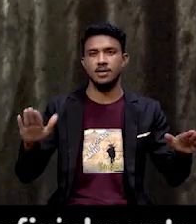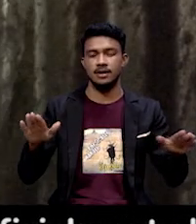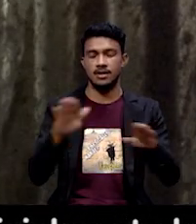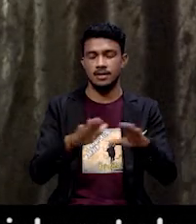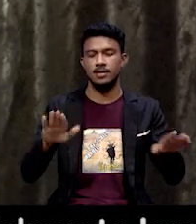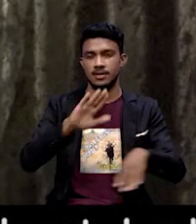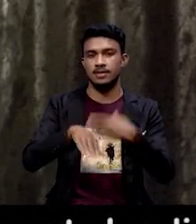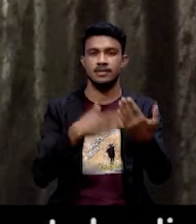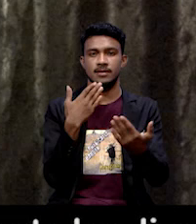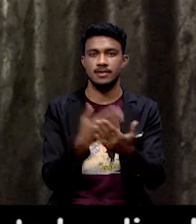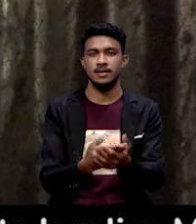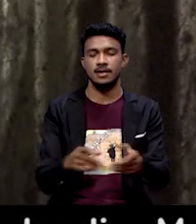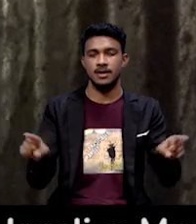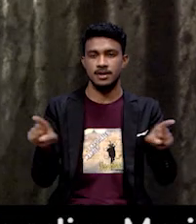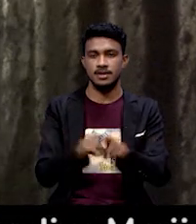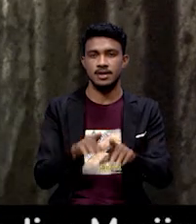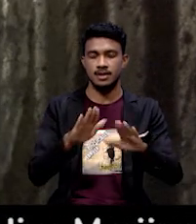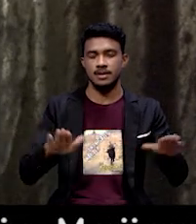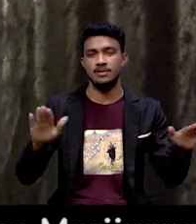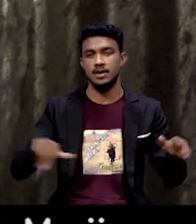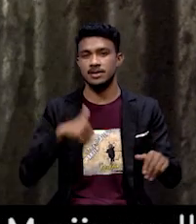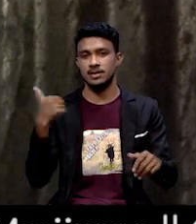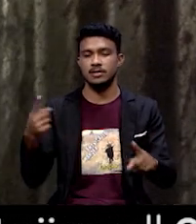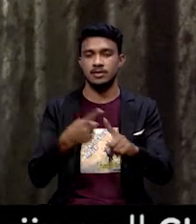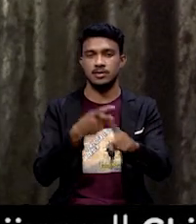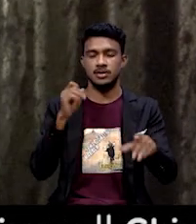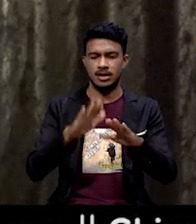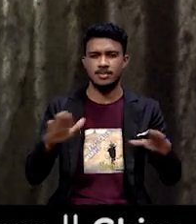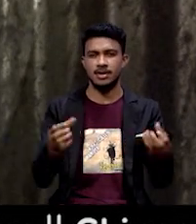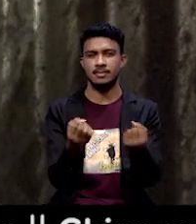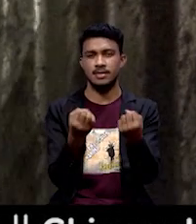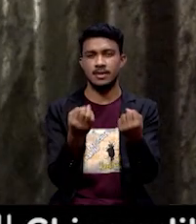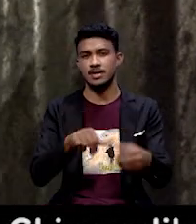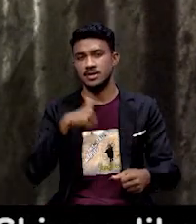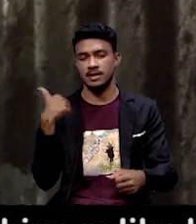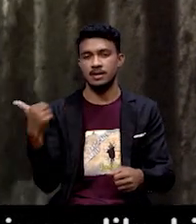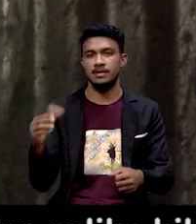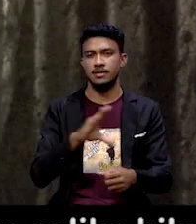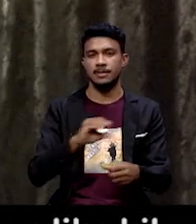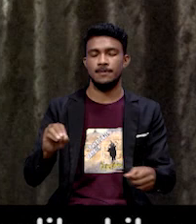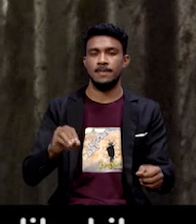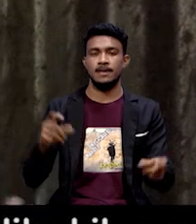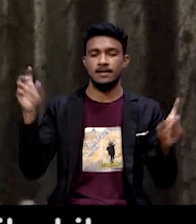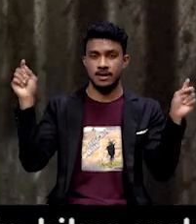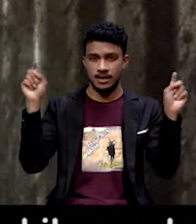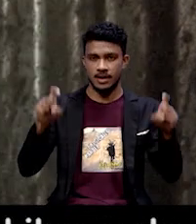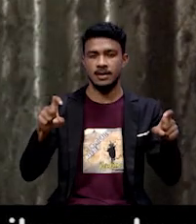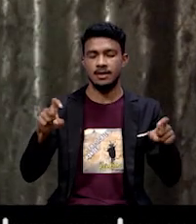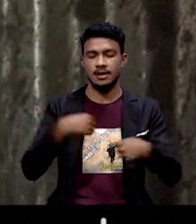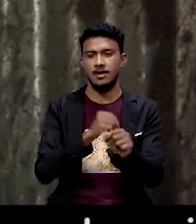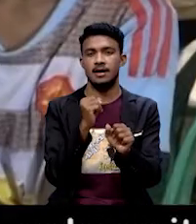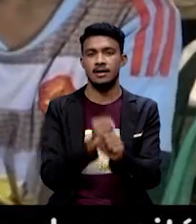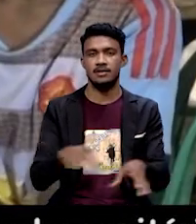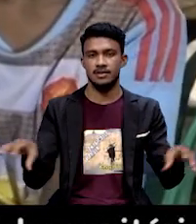ne. No dar la barik balung de usi la barik barak seluk. Ne obrigado ten ka halau